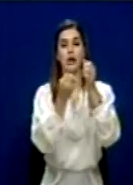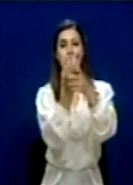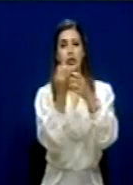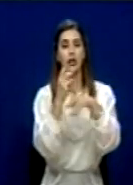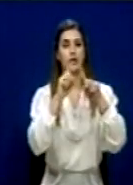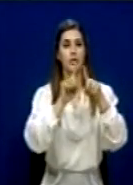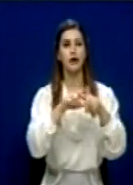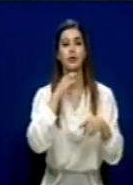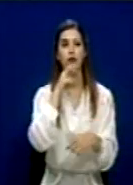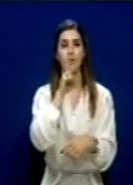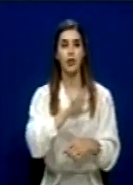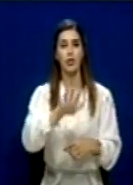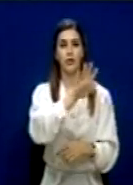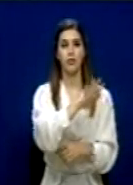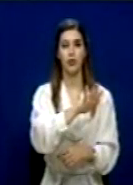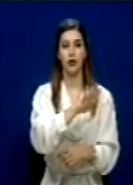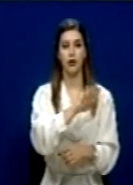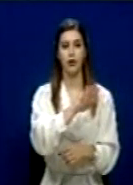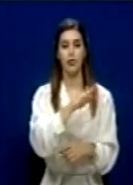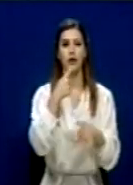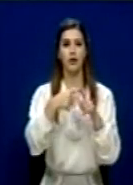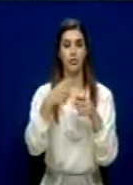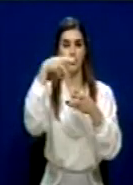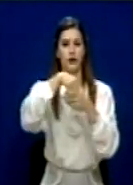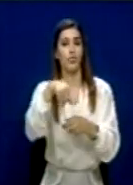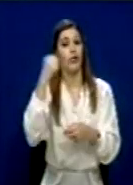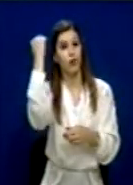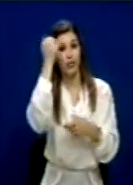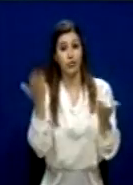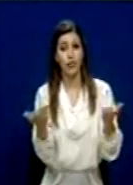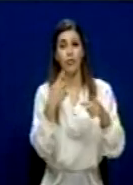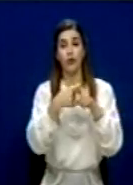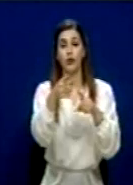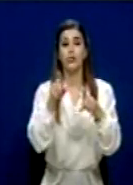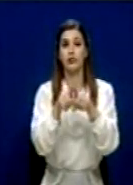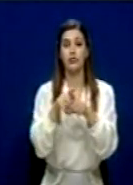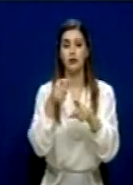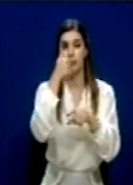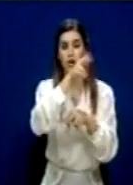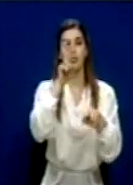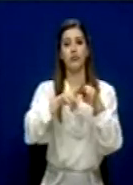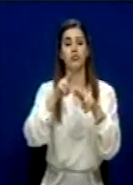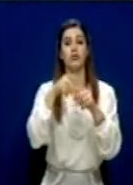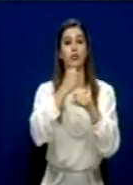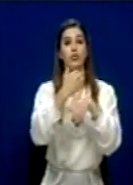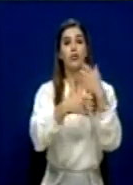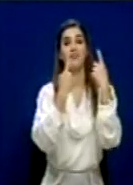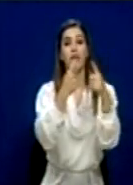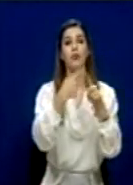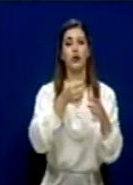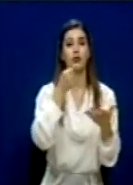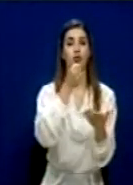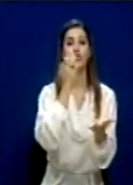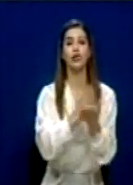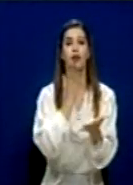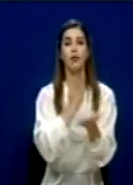këtij rajoni autonom për brenda Kosovës, i cili do ta ketë përveç pushtetin ekzekutiv, do ta ketë edhe buxhetin e vet paralel